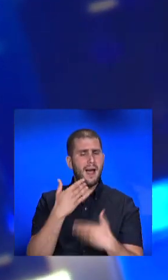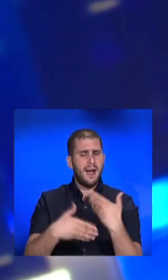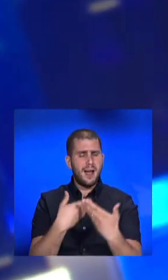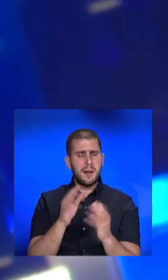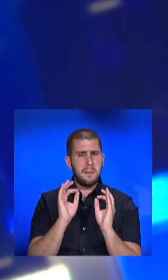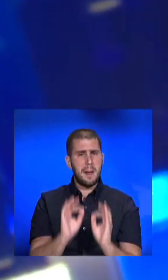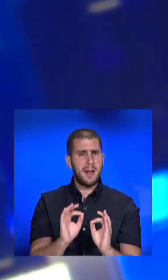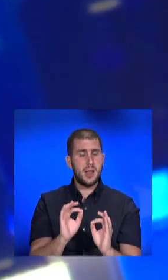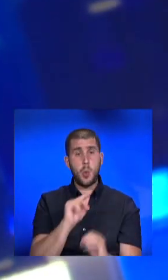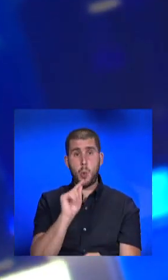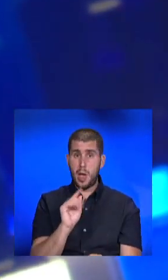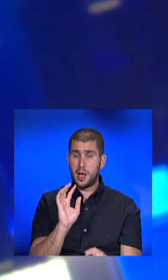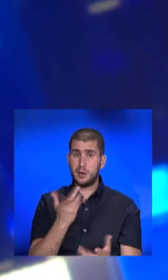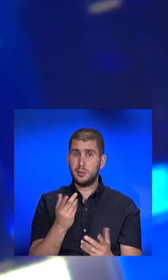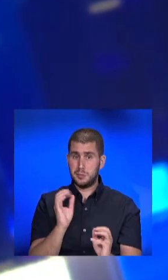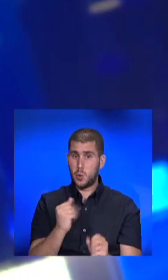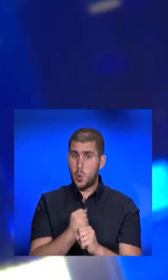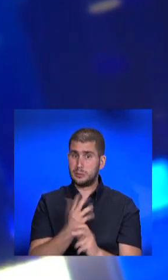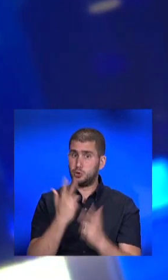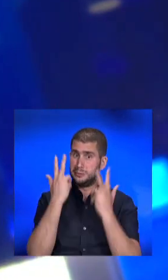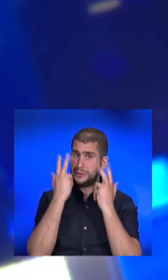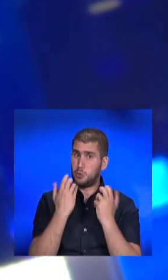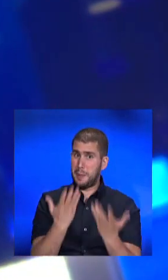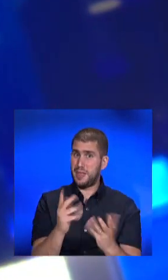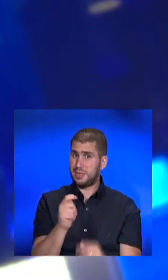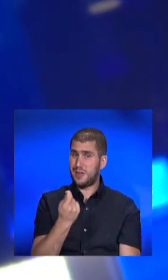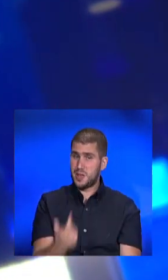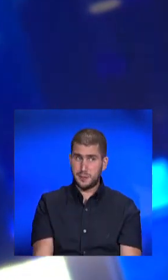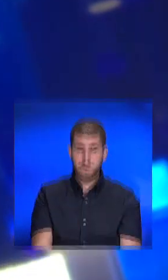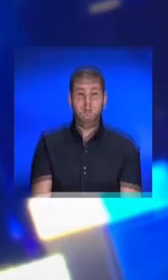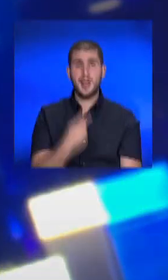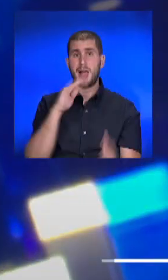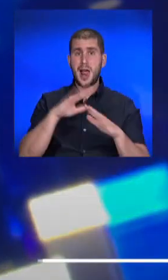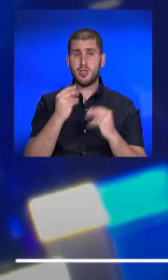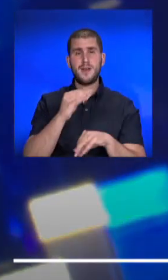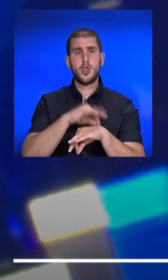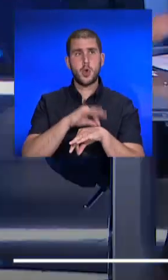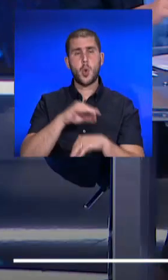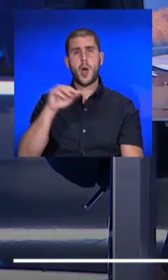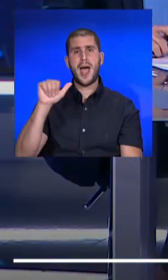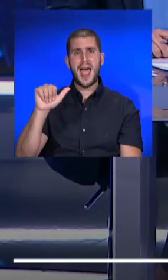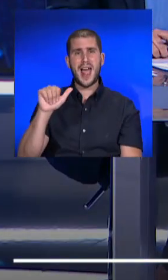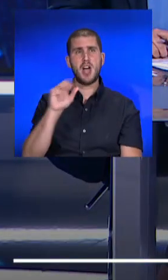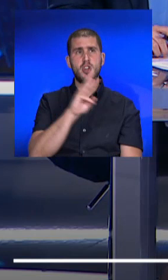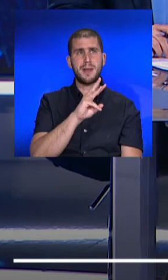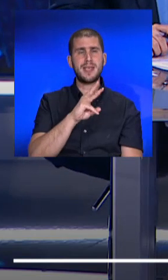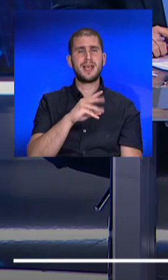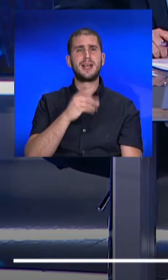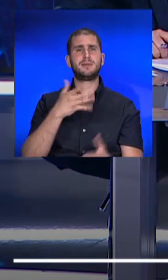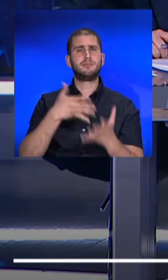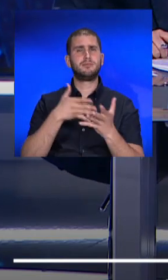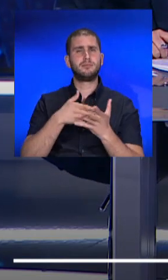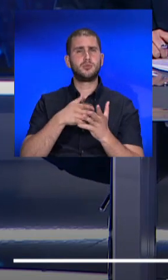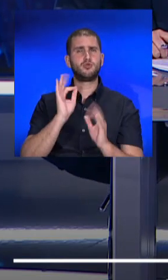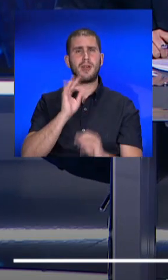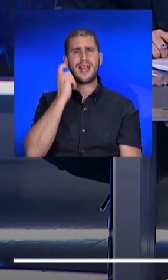זה, אולי בעצם עושה בדיוק את מה שמצופה ממנה דווקא. נאמר לילה טוב לדוקטור הראל השדמי, קרימינולוגית, סגנית ניצב